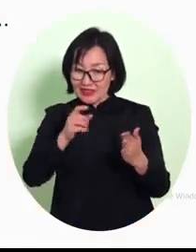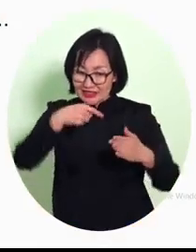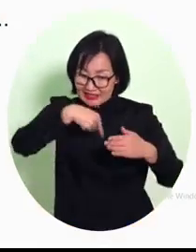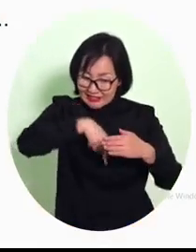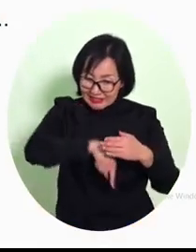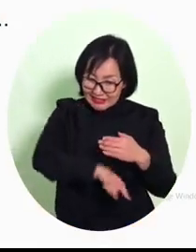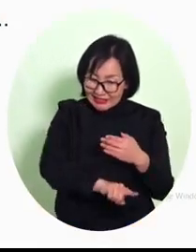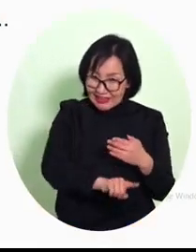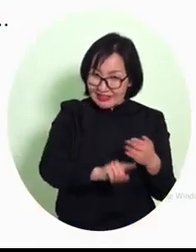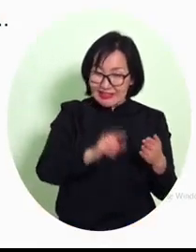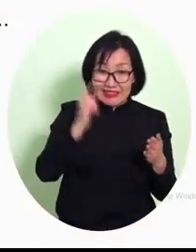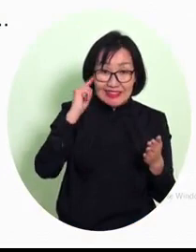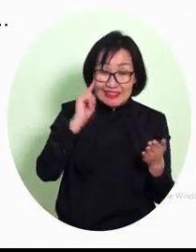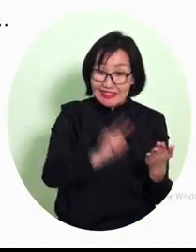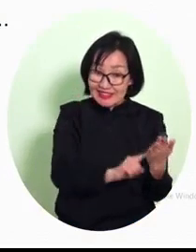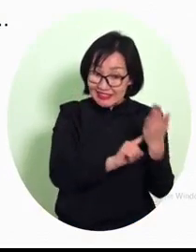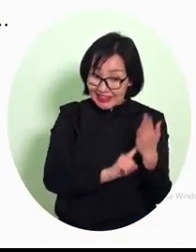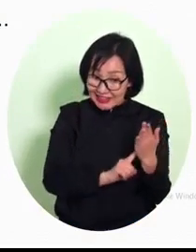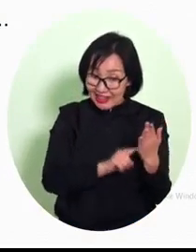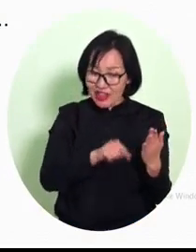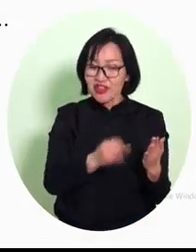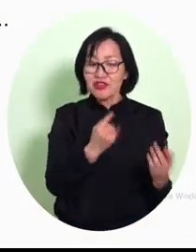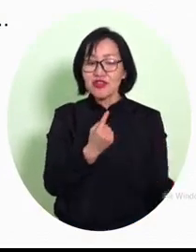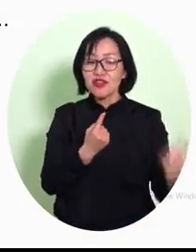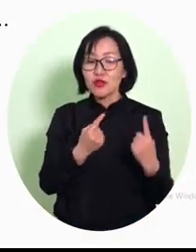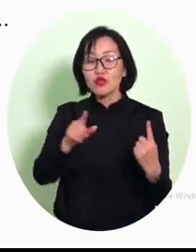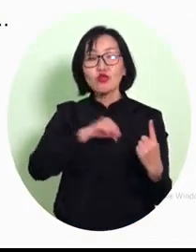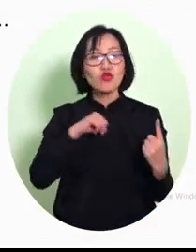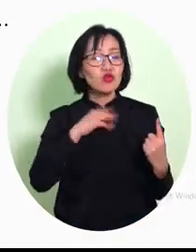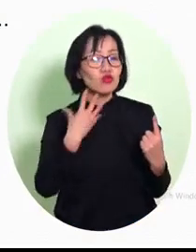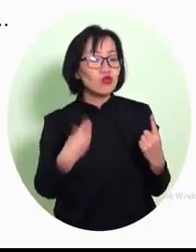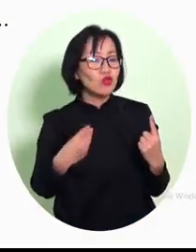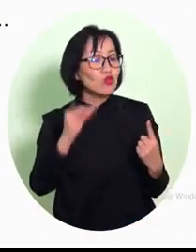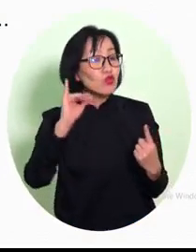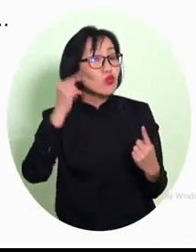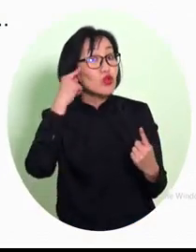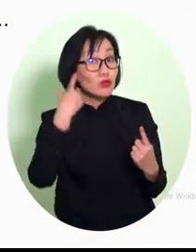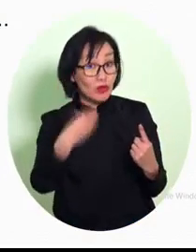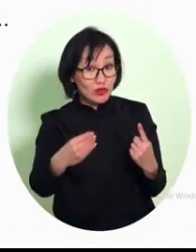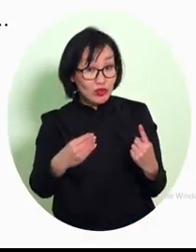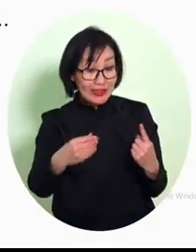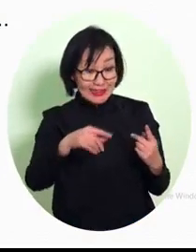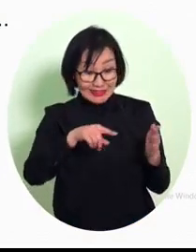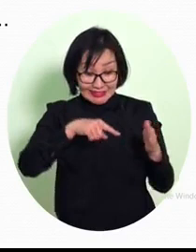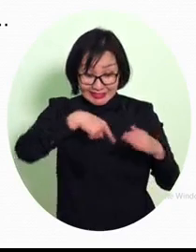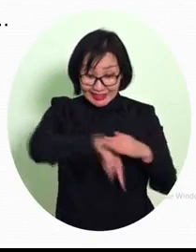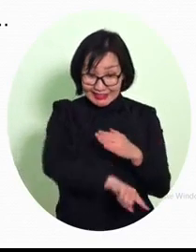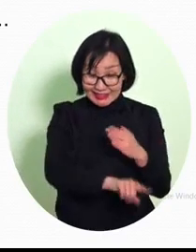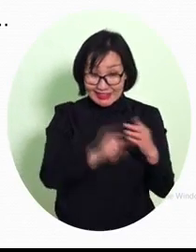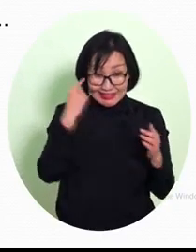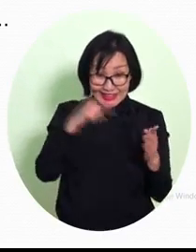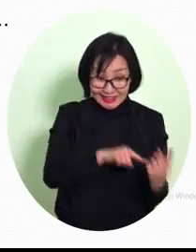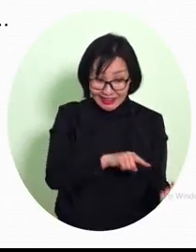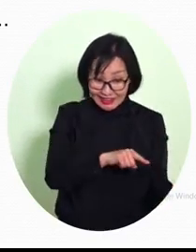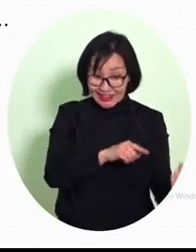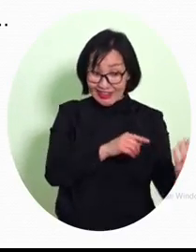далд санааг чи энэ үг энэ шүлэг далд санаагаар орж ийн гэдгийг чи юу гэж бодож байна тийм ээ? Тэрийгээ бас далд санааг илэрхийлсэн